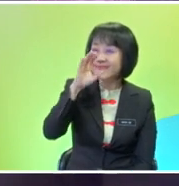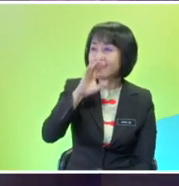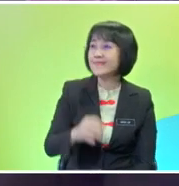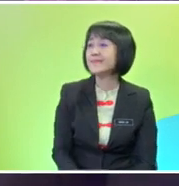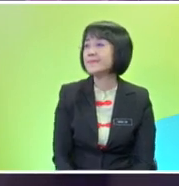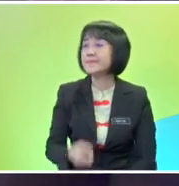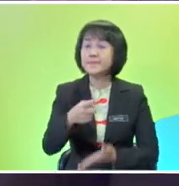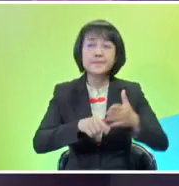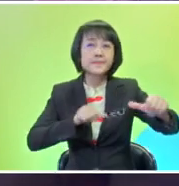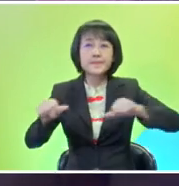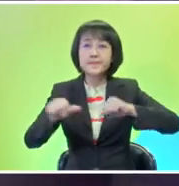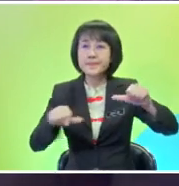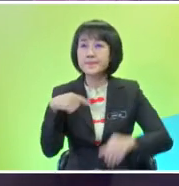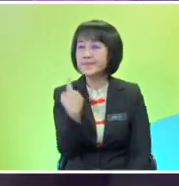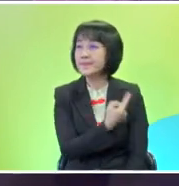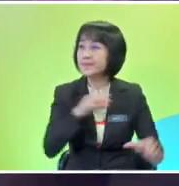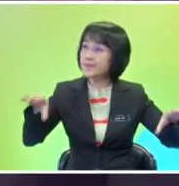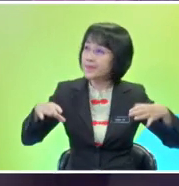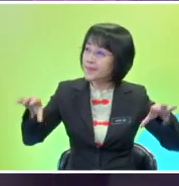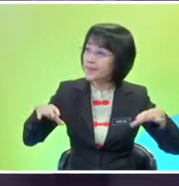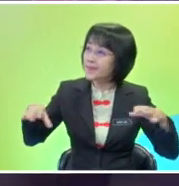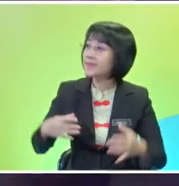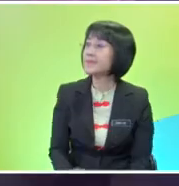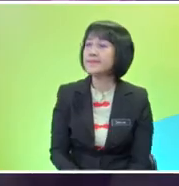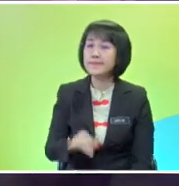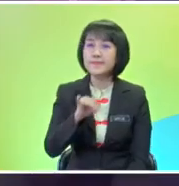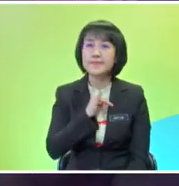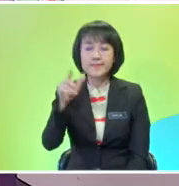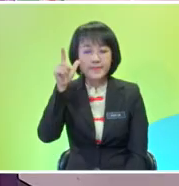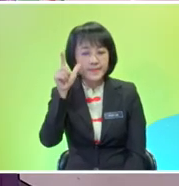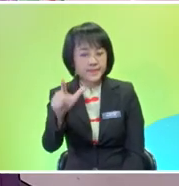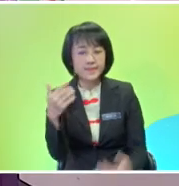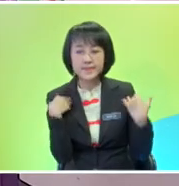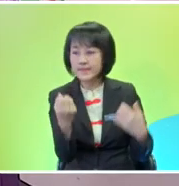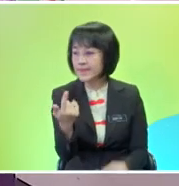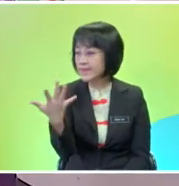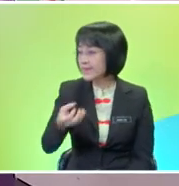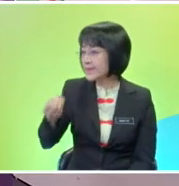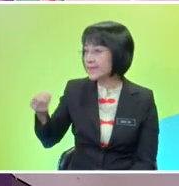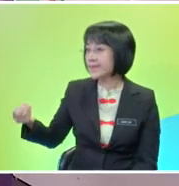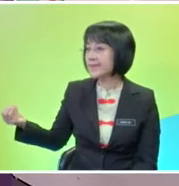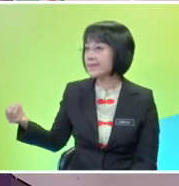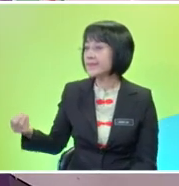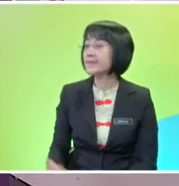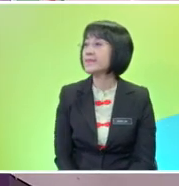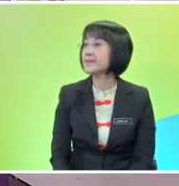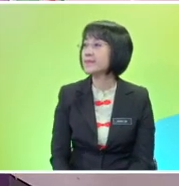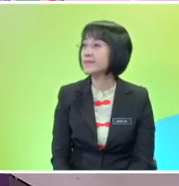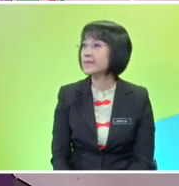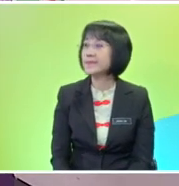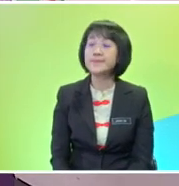apa aktiviti yang kita nak lakukan Cikgu Hmm saya lihat ada beberapa objek yang Cuba Mira